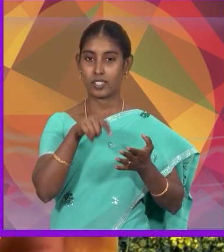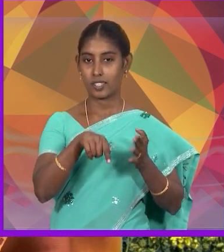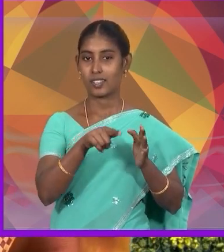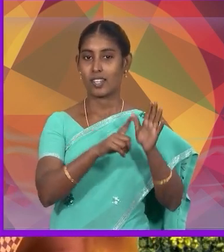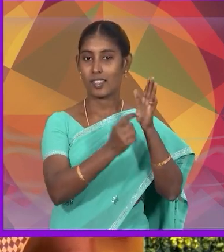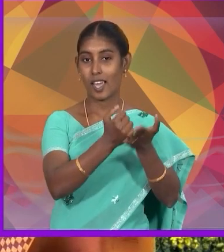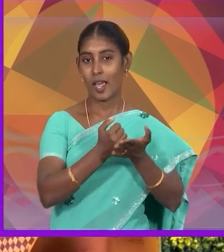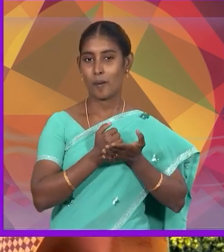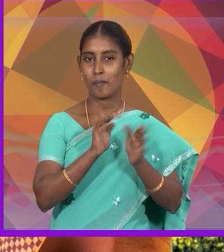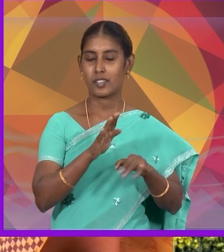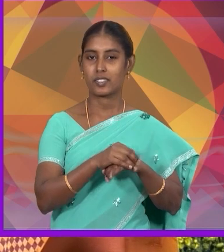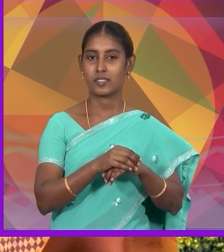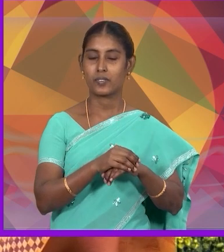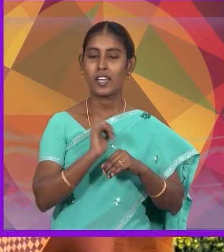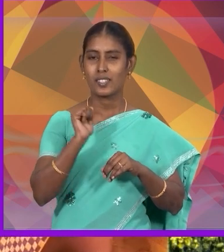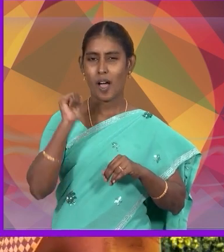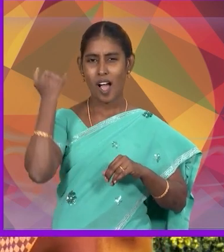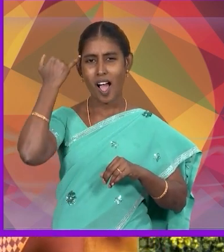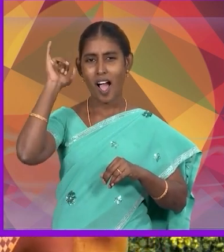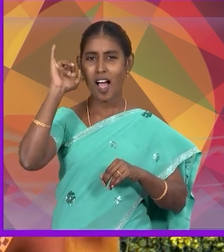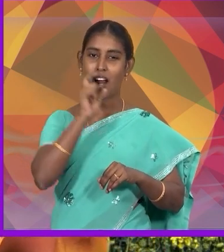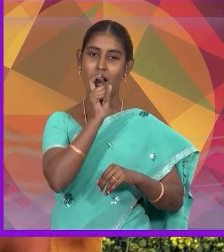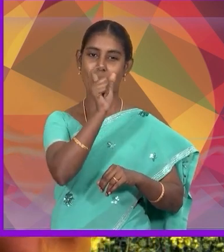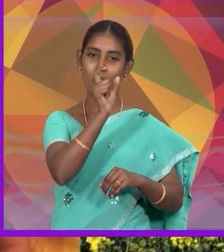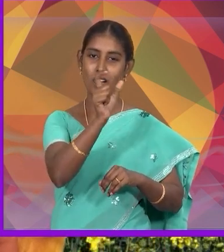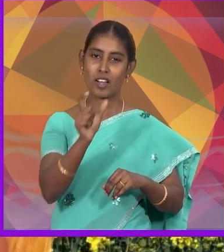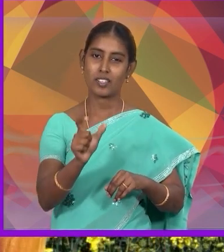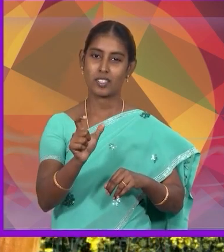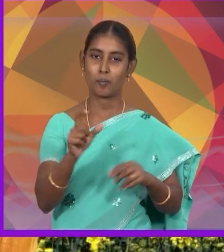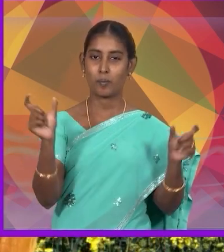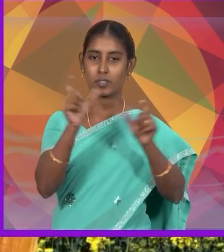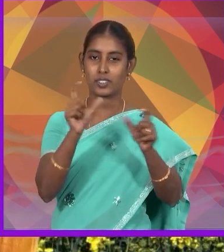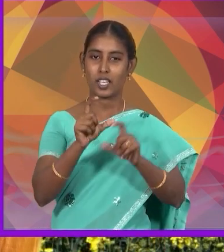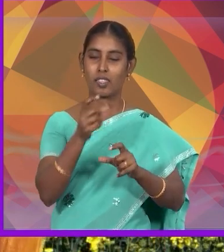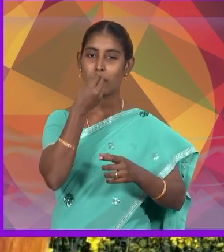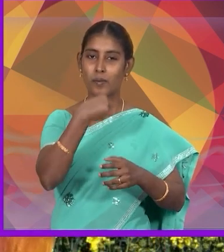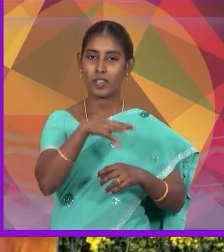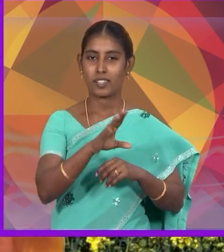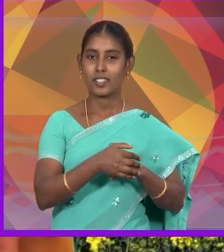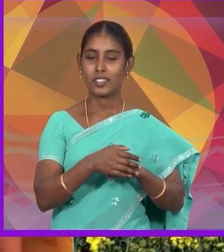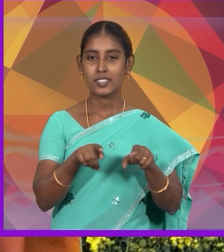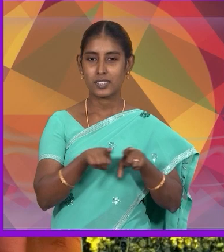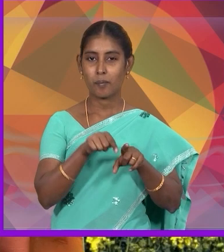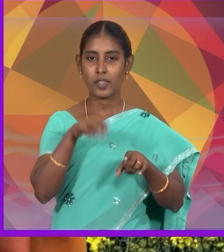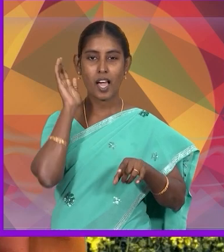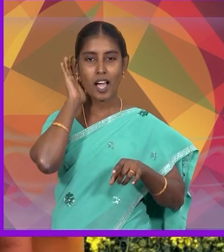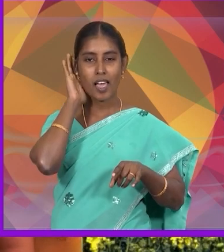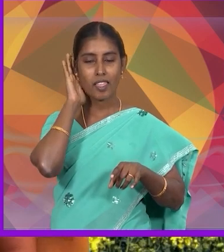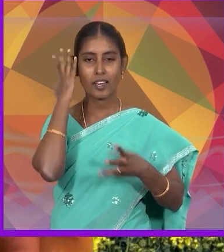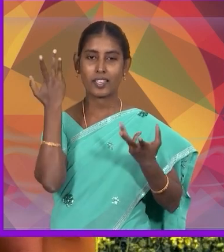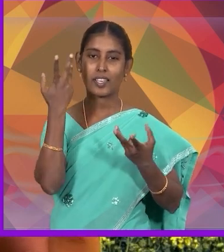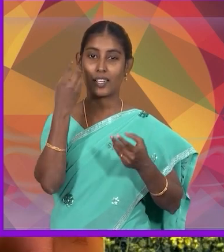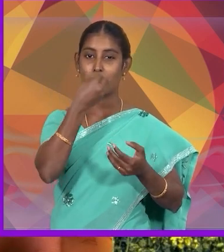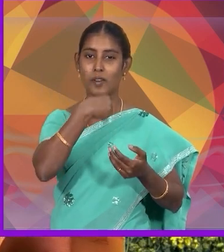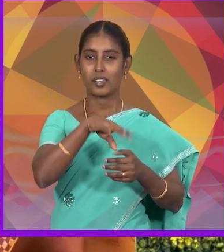அவங்கெல்லாம் வார்த்தைகளை போட்டு பாடல்களை பாடியிருக்காங்க. இது வாய்மொழியாக பாடினதை காதால கேட்டுதாங்க பாடியிருக்காங்க.